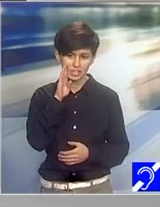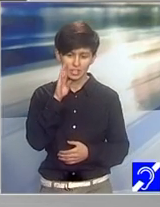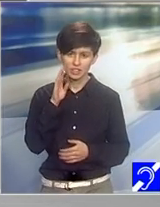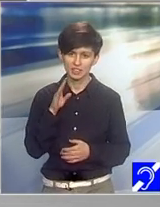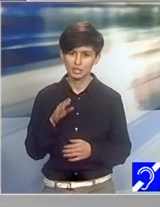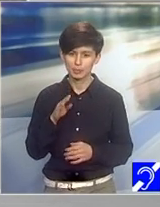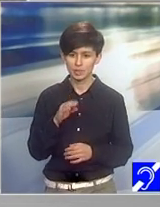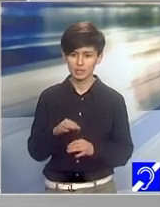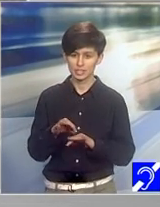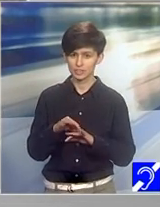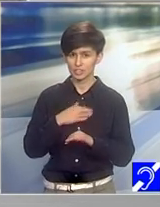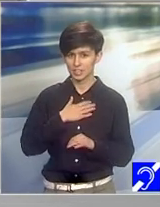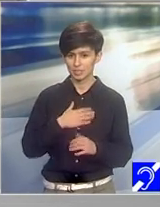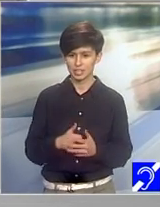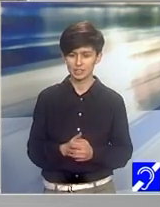soacra mea. Mama mea.